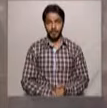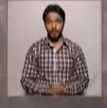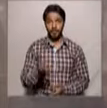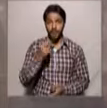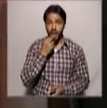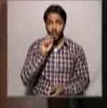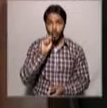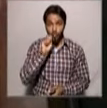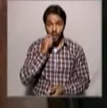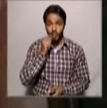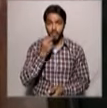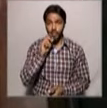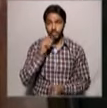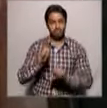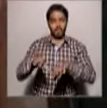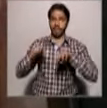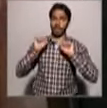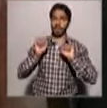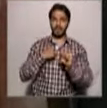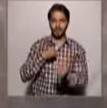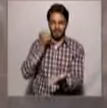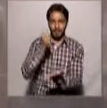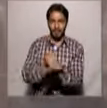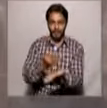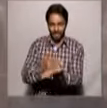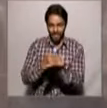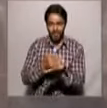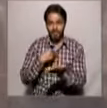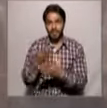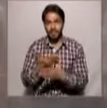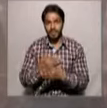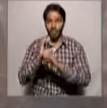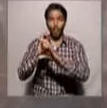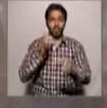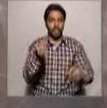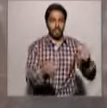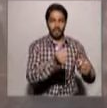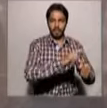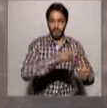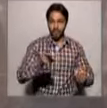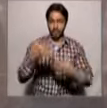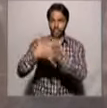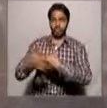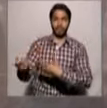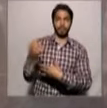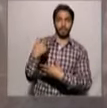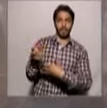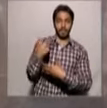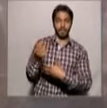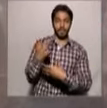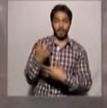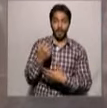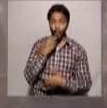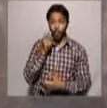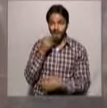أنا الآن تخليت عن هذه الاستمارة. مثل هذه الأمور لا ينبغي أن يشترك الإنسان فيها،